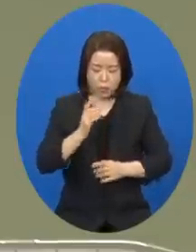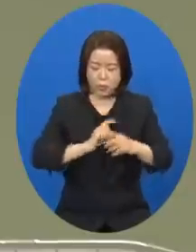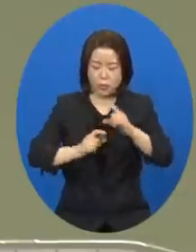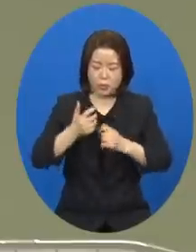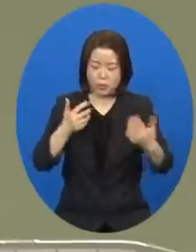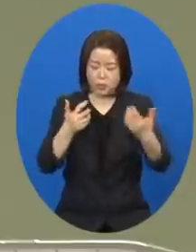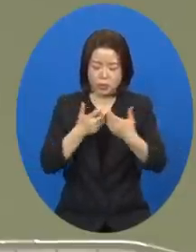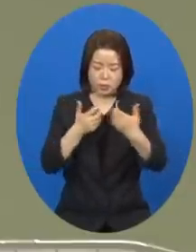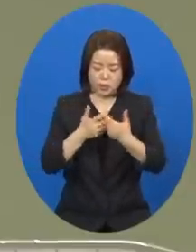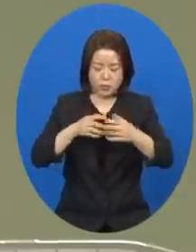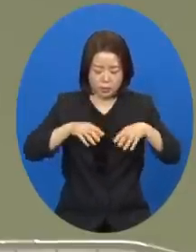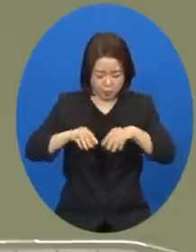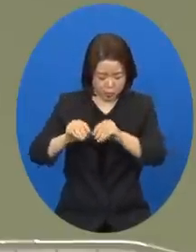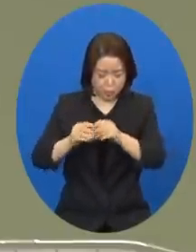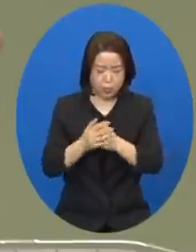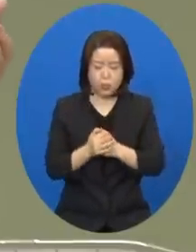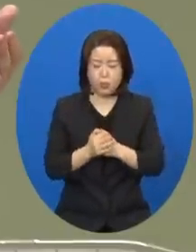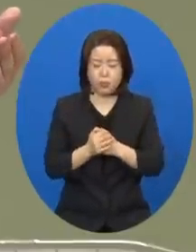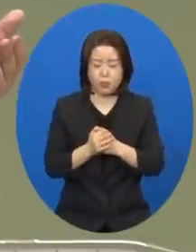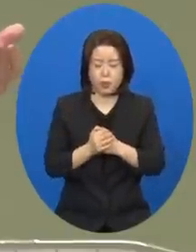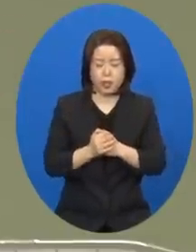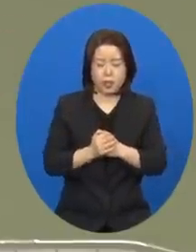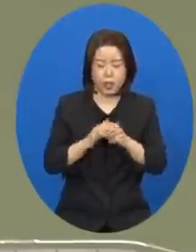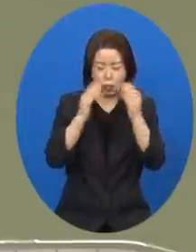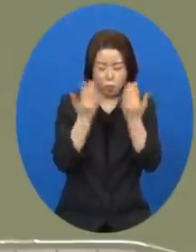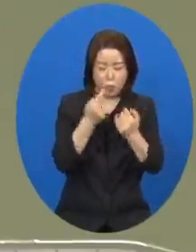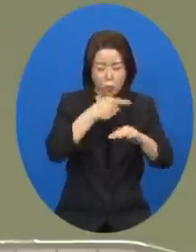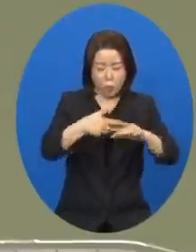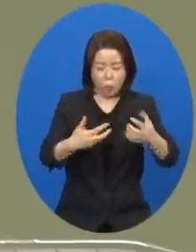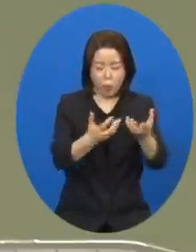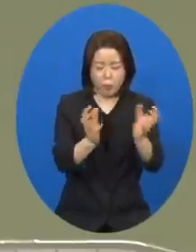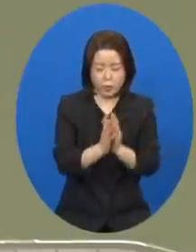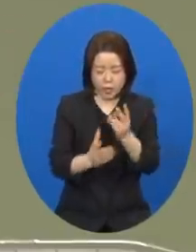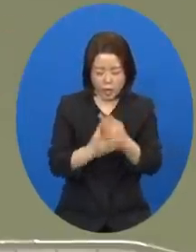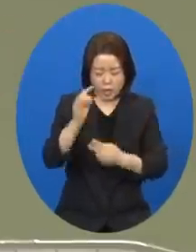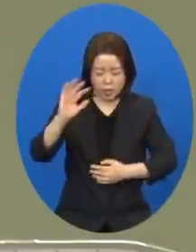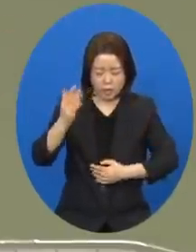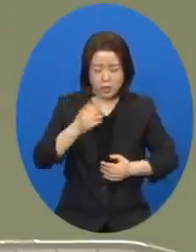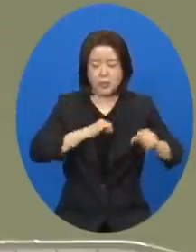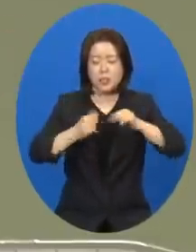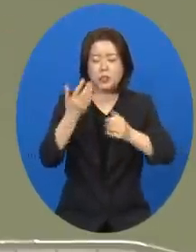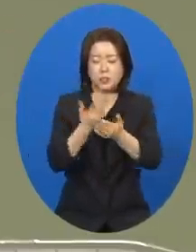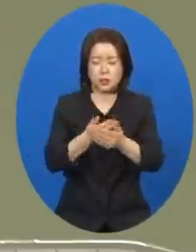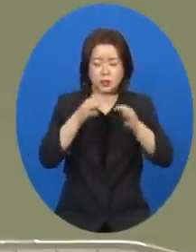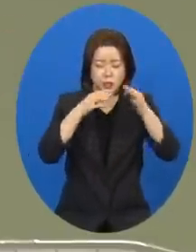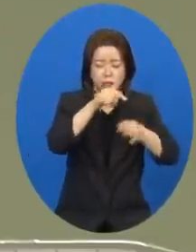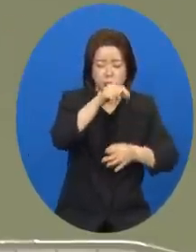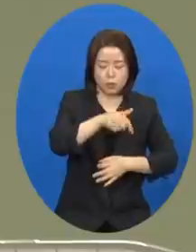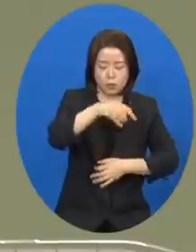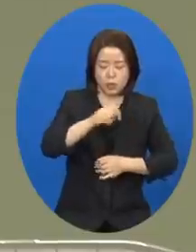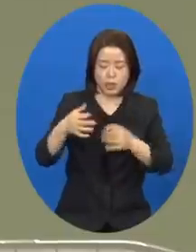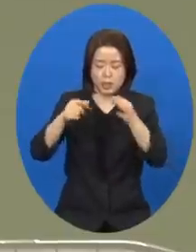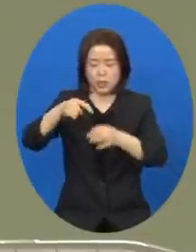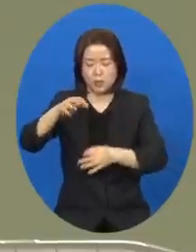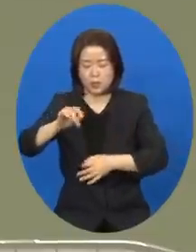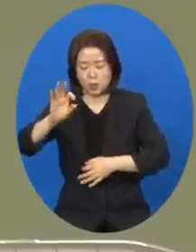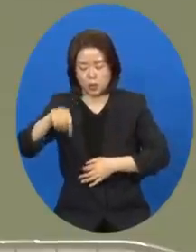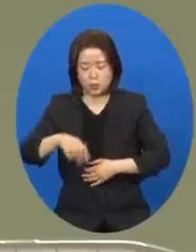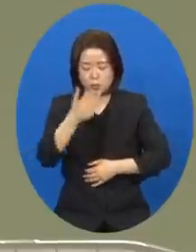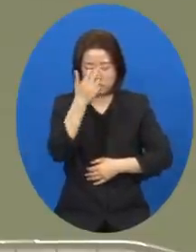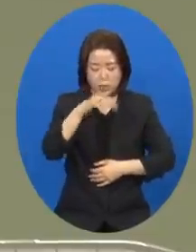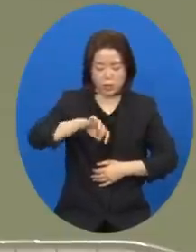전쟁이 그치고 이제는 온 민족이 다 하나 되는 역사 주소서. 김국기 목사, 김정우 목사, 최충열